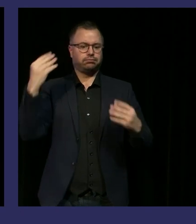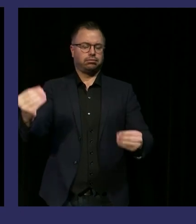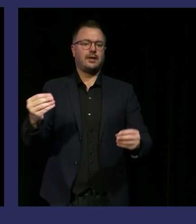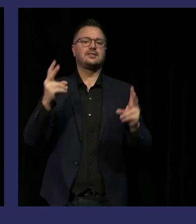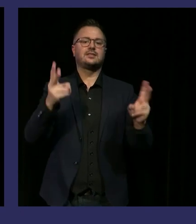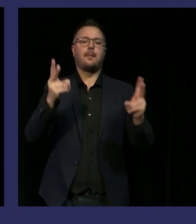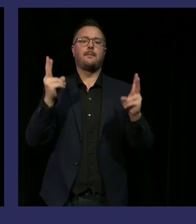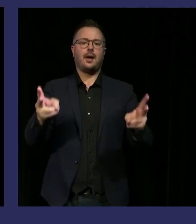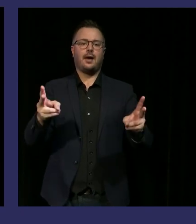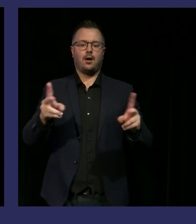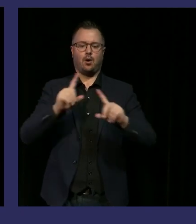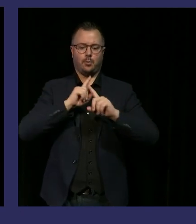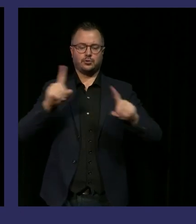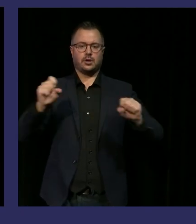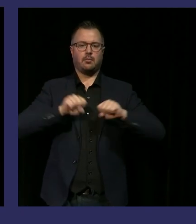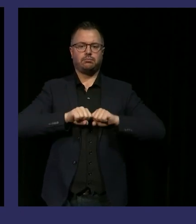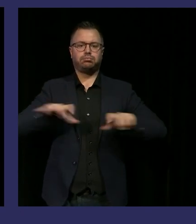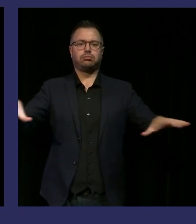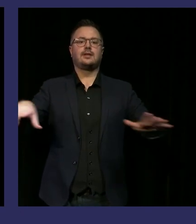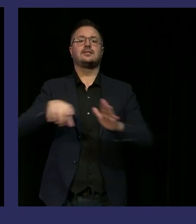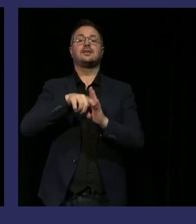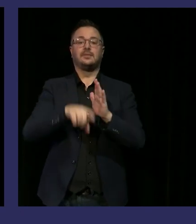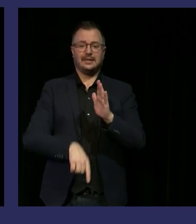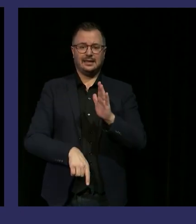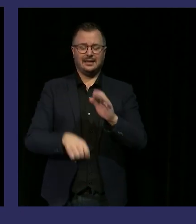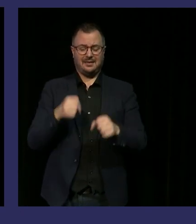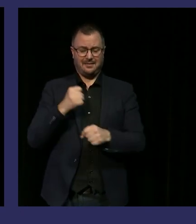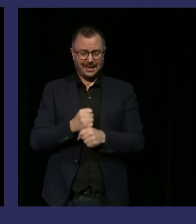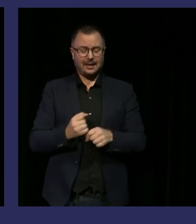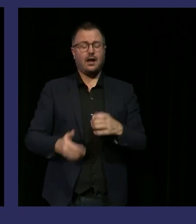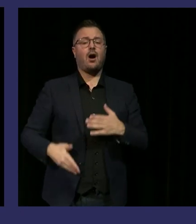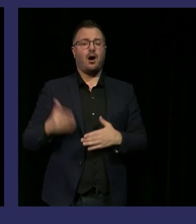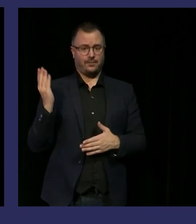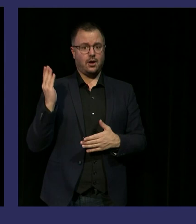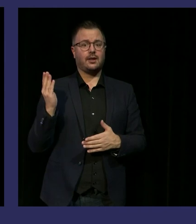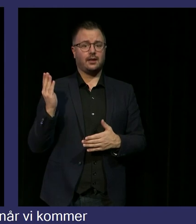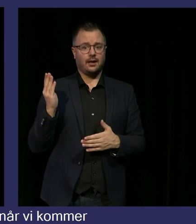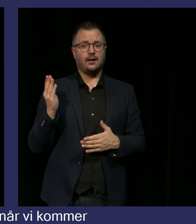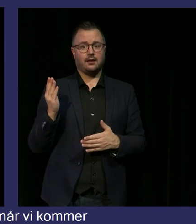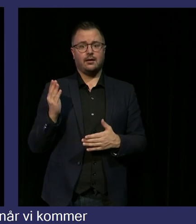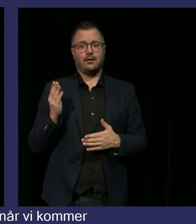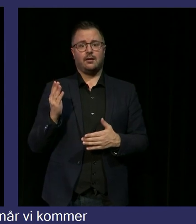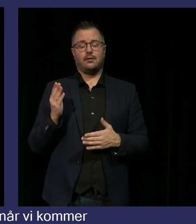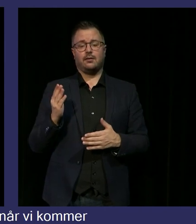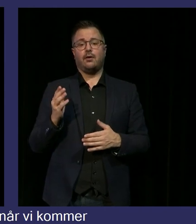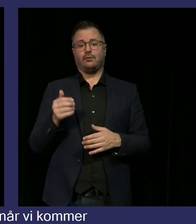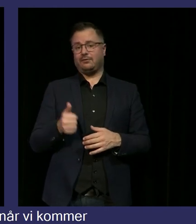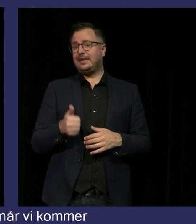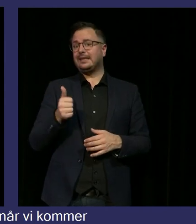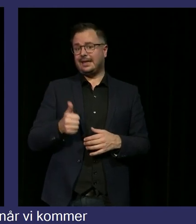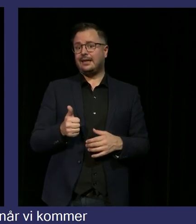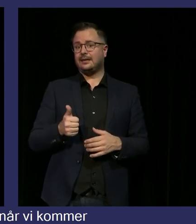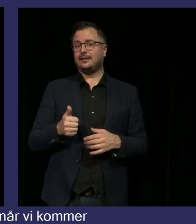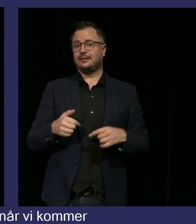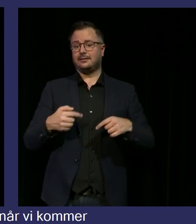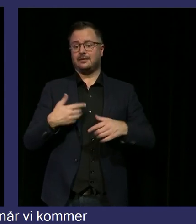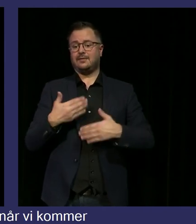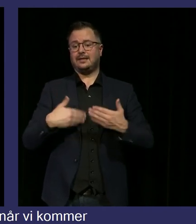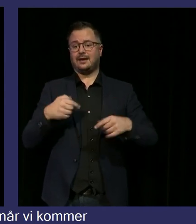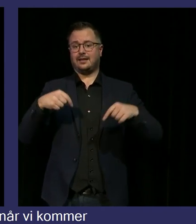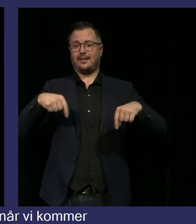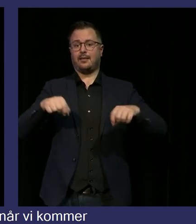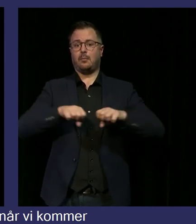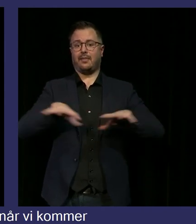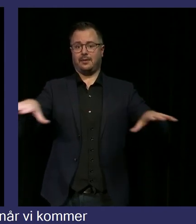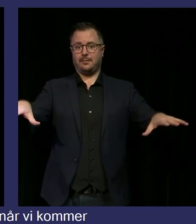og budskapet må komme samtidig. Det helt avgjørende. Og viktig fortsatt I denne pandemien når vi